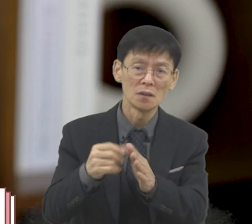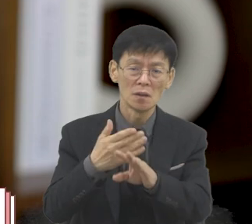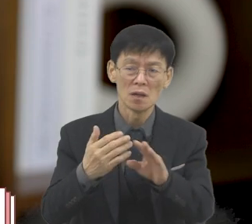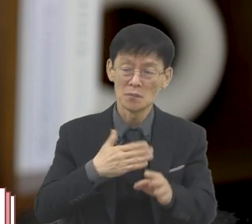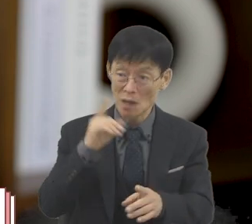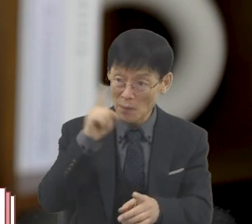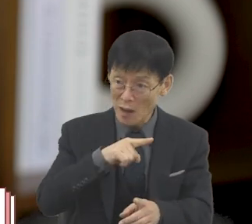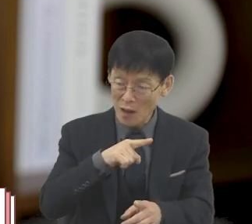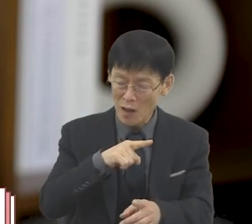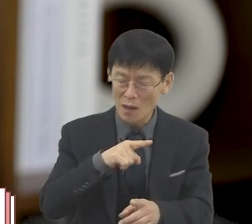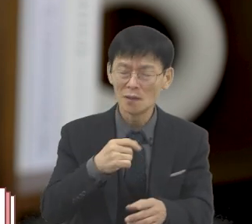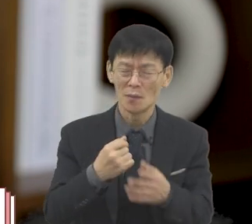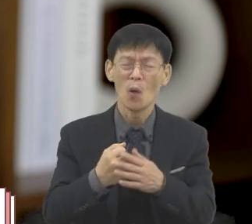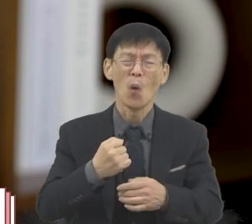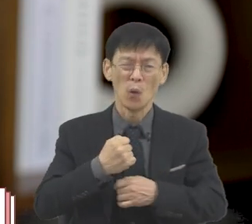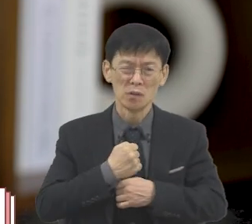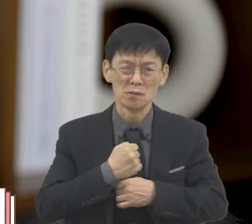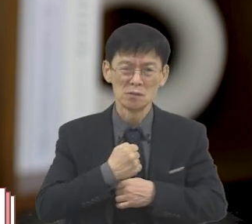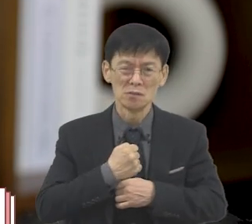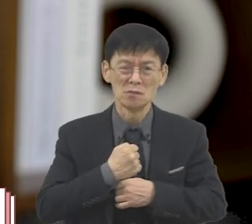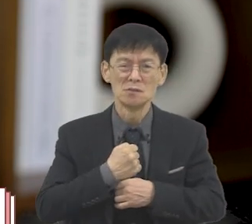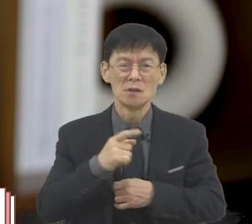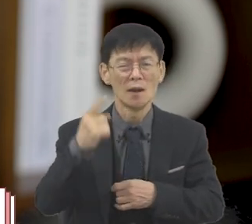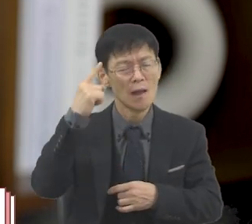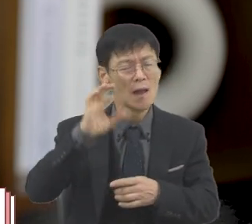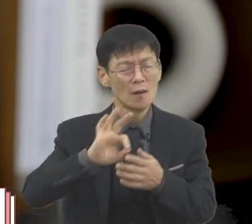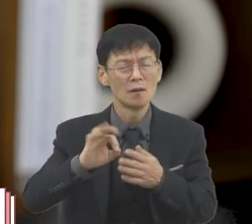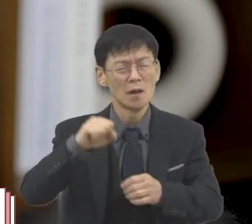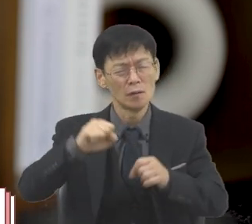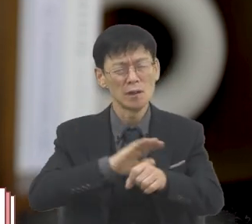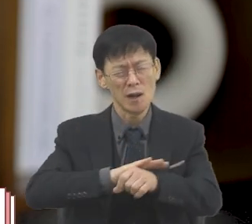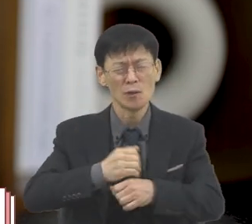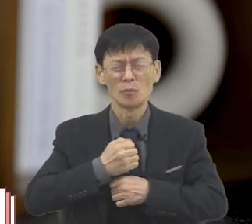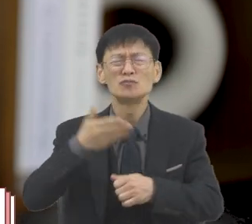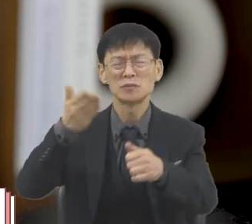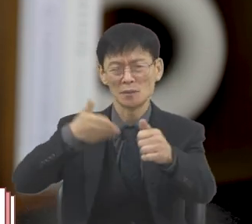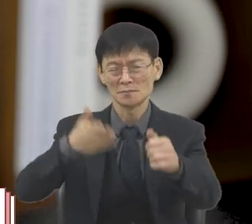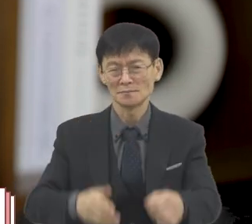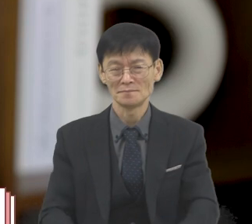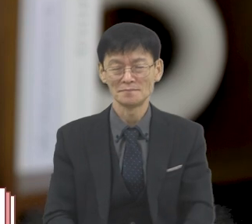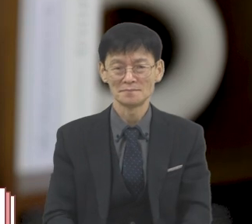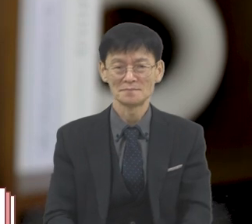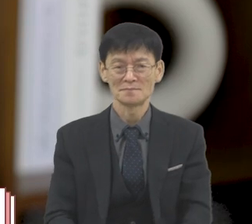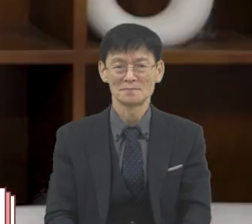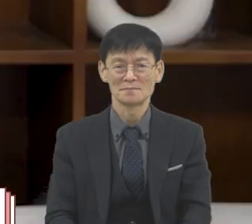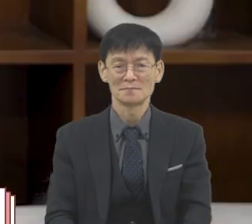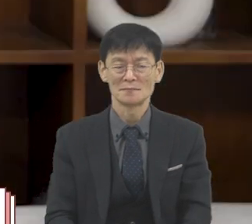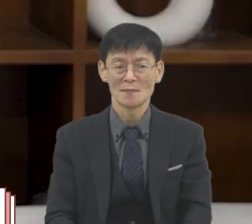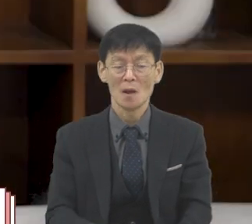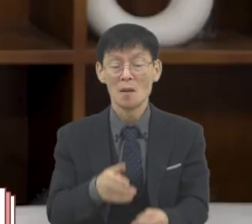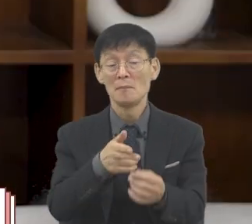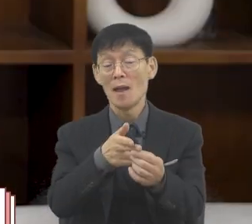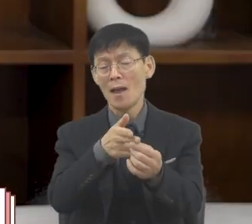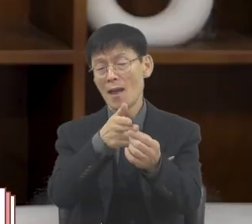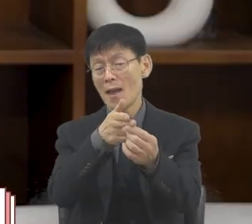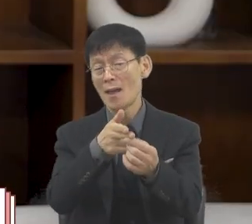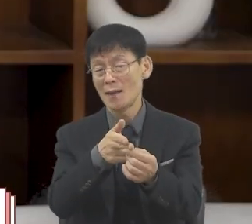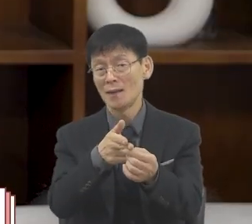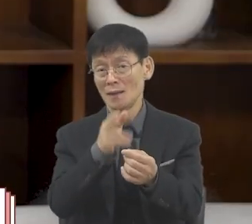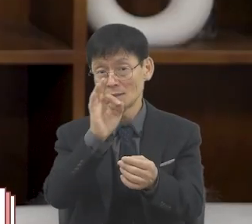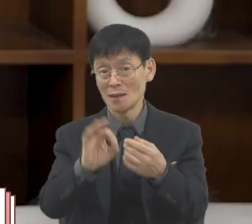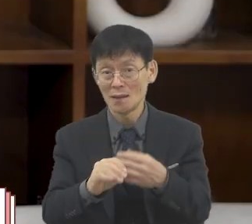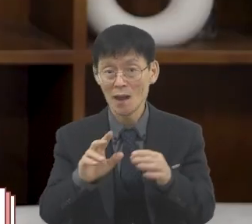다른 사람을 불쾌하게 할 수 있으니까 조금만 신중하게 생각하고 행동하는 게 좋습니다. 눈으로 느끼는